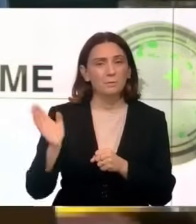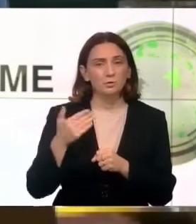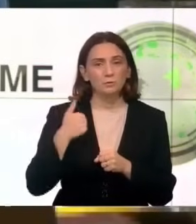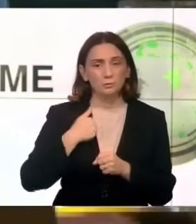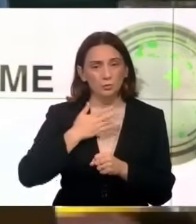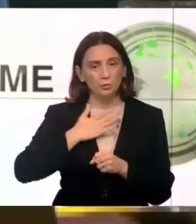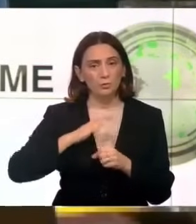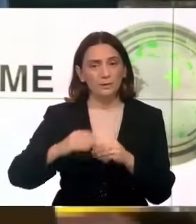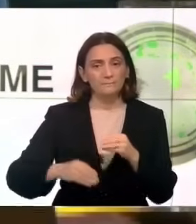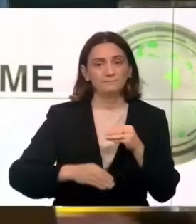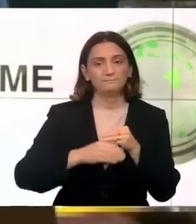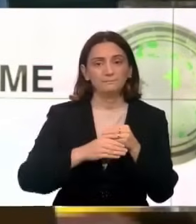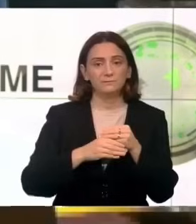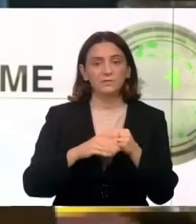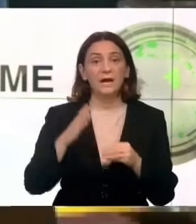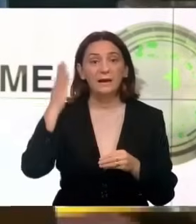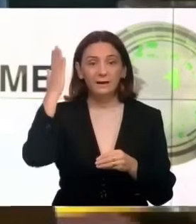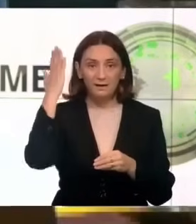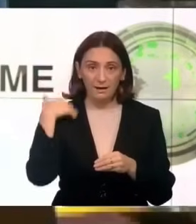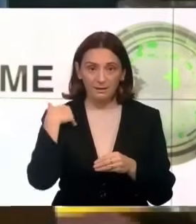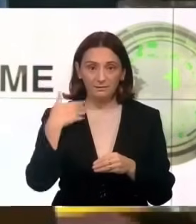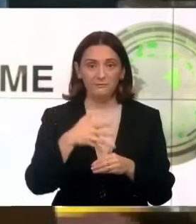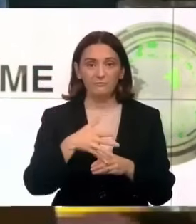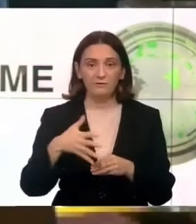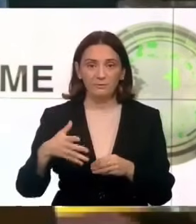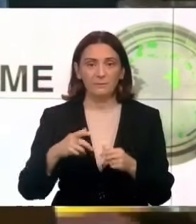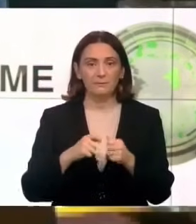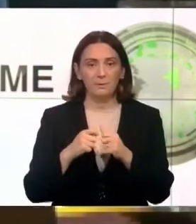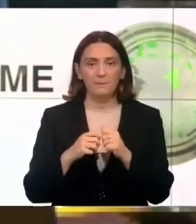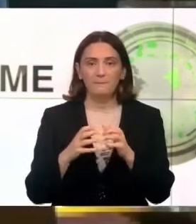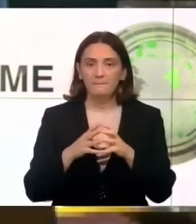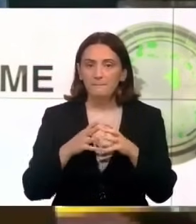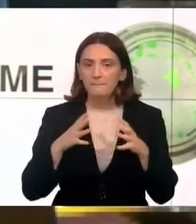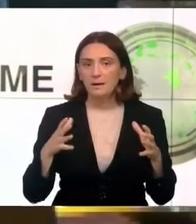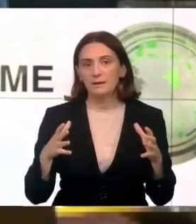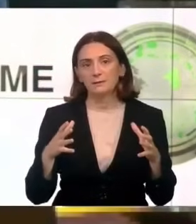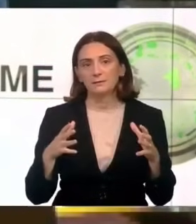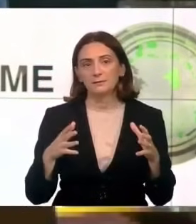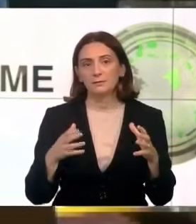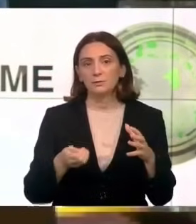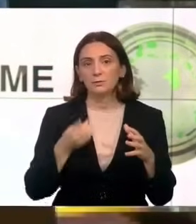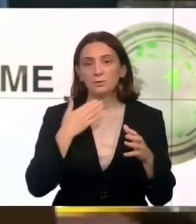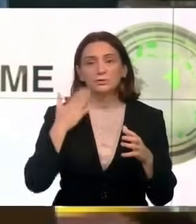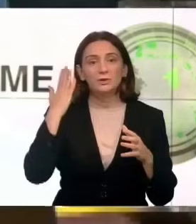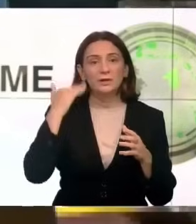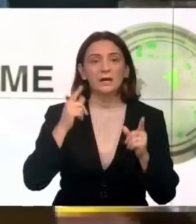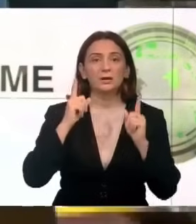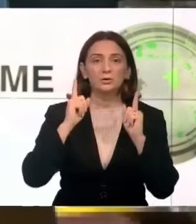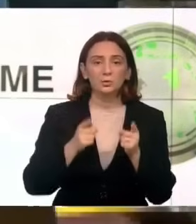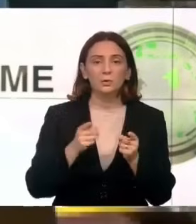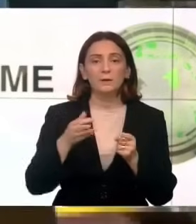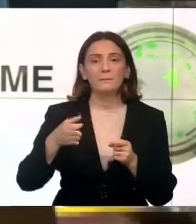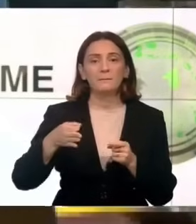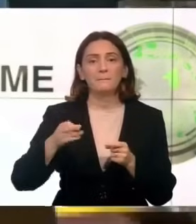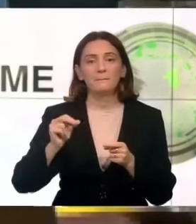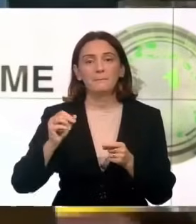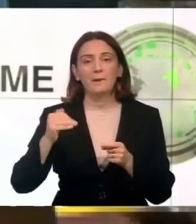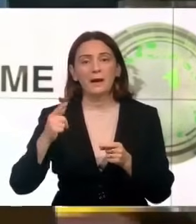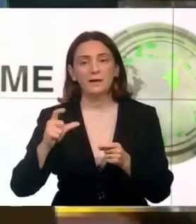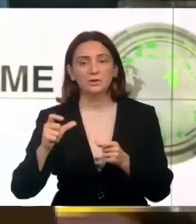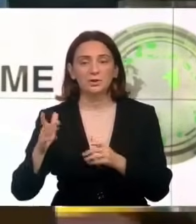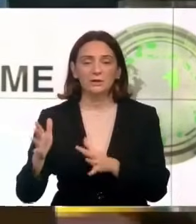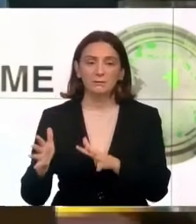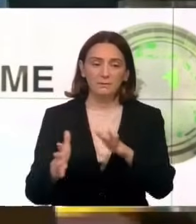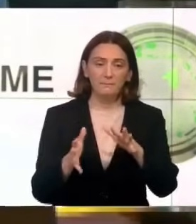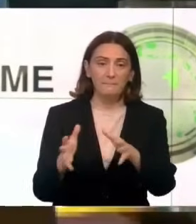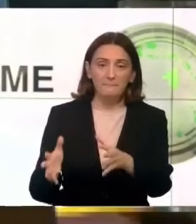nga konflikti. Është thelbësore të vendosen kuota për pjesëmarrjen e grave në proceset e paqes dhe të përdoren teknologjitë e reja për të përforcuar